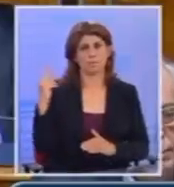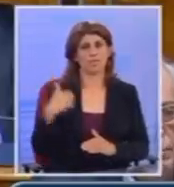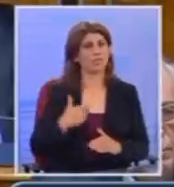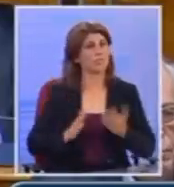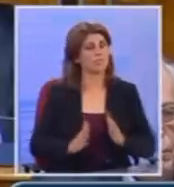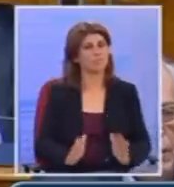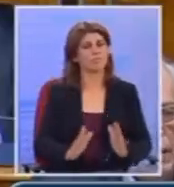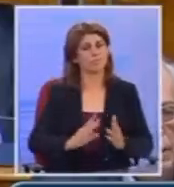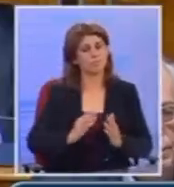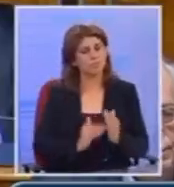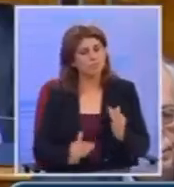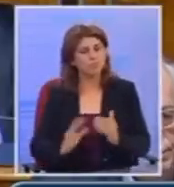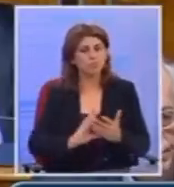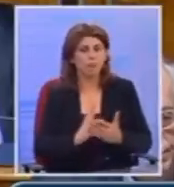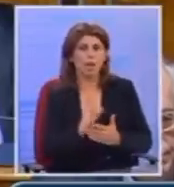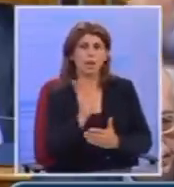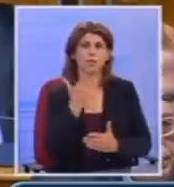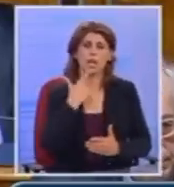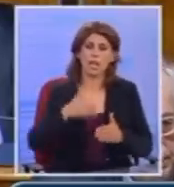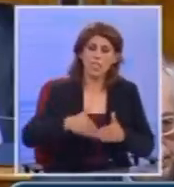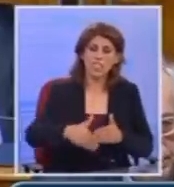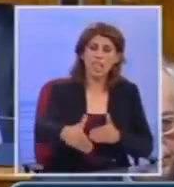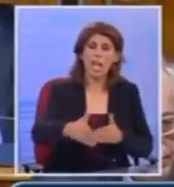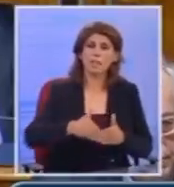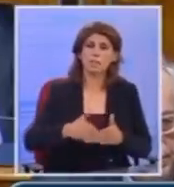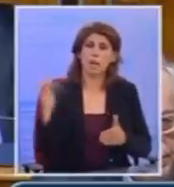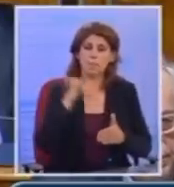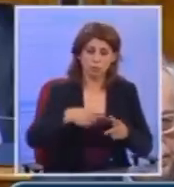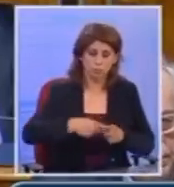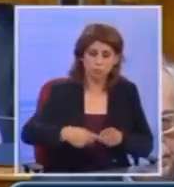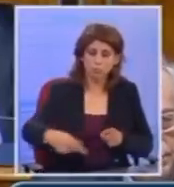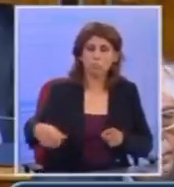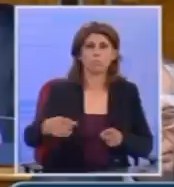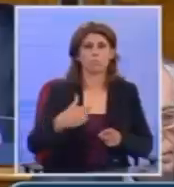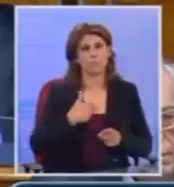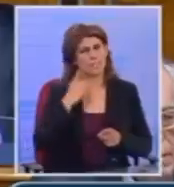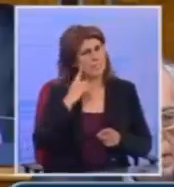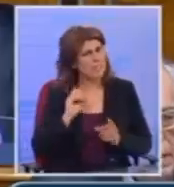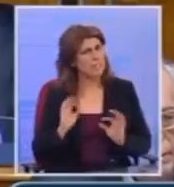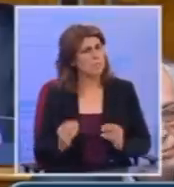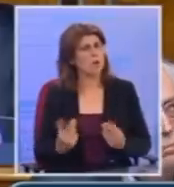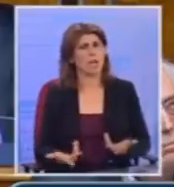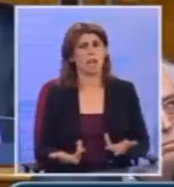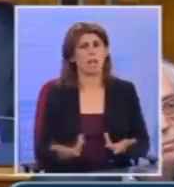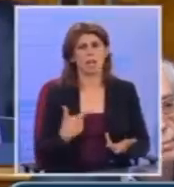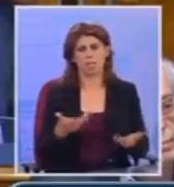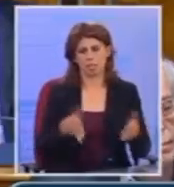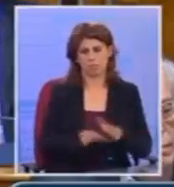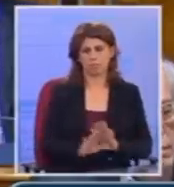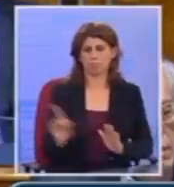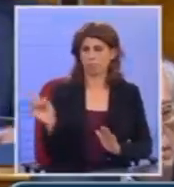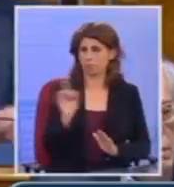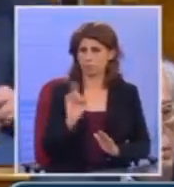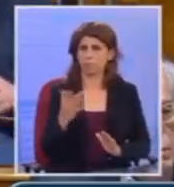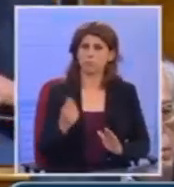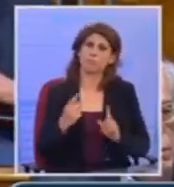μια βελτίωση η οποία θα αφορά το διάστημα, το άμεσο διάστημα. Εμείς όπως γνωρίζετε, και δεν το κρύβω αυτό,